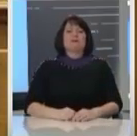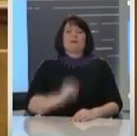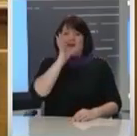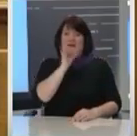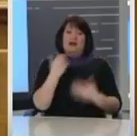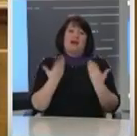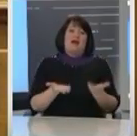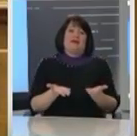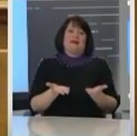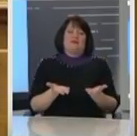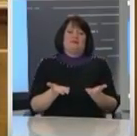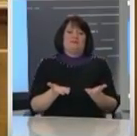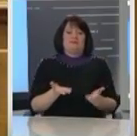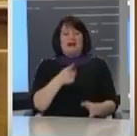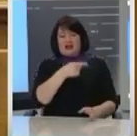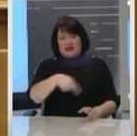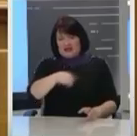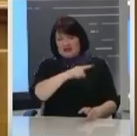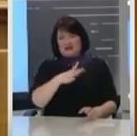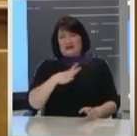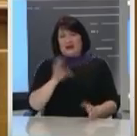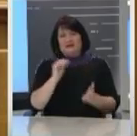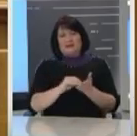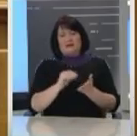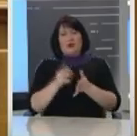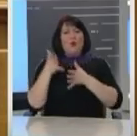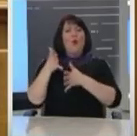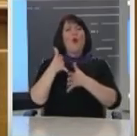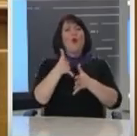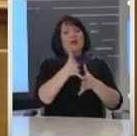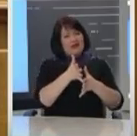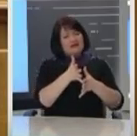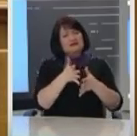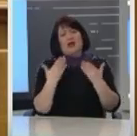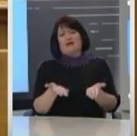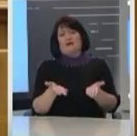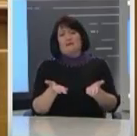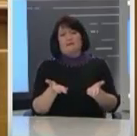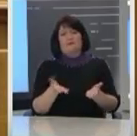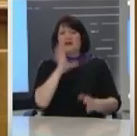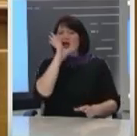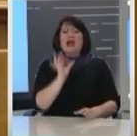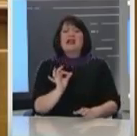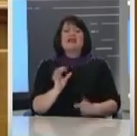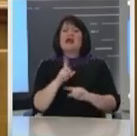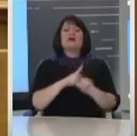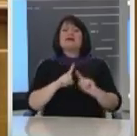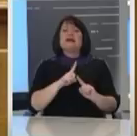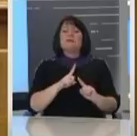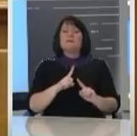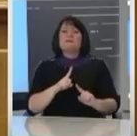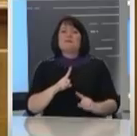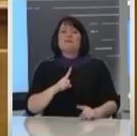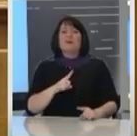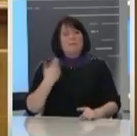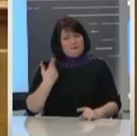αλήθεια, όσο και αν θέλετε για άλλη μια φορά να κοροδέψει τους πολίτες. Και η αλήθεια είναι ότι